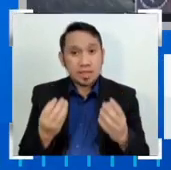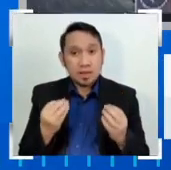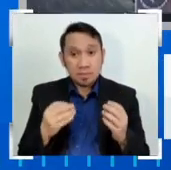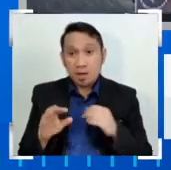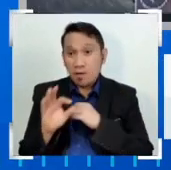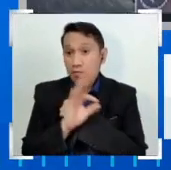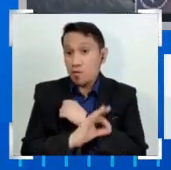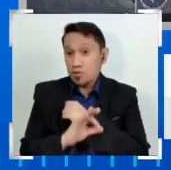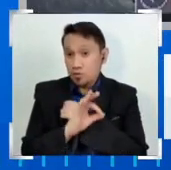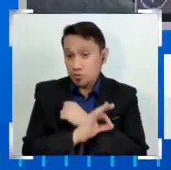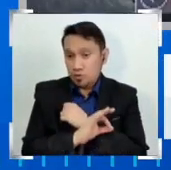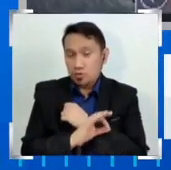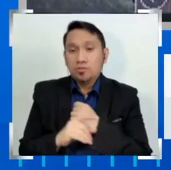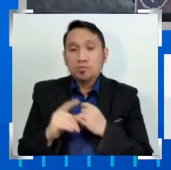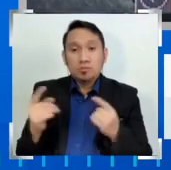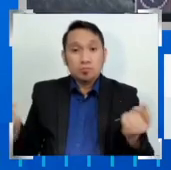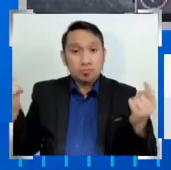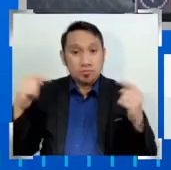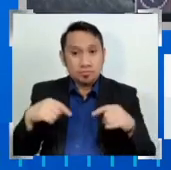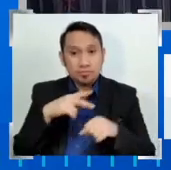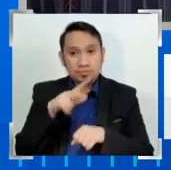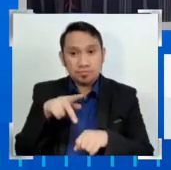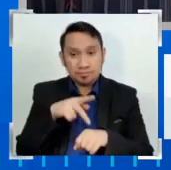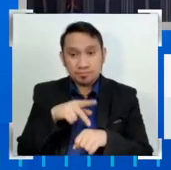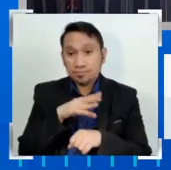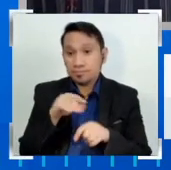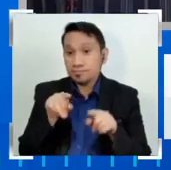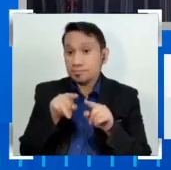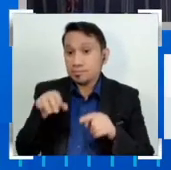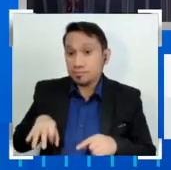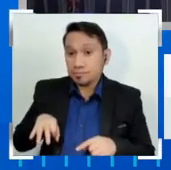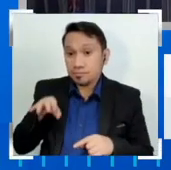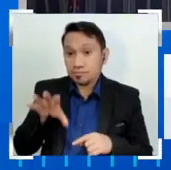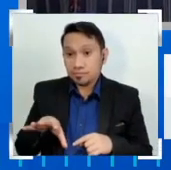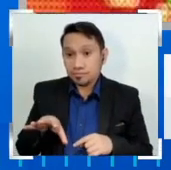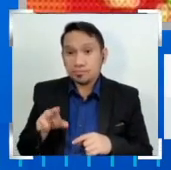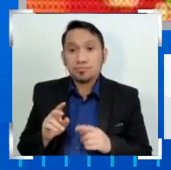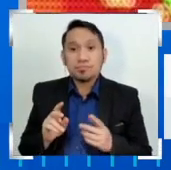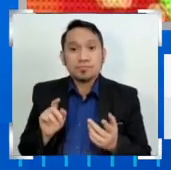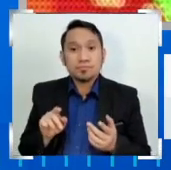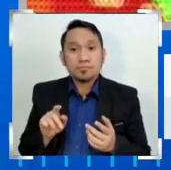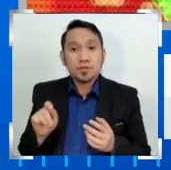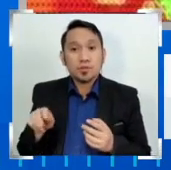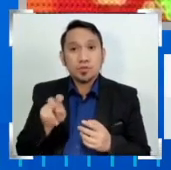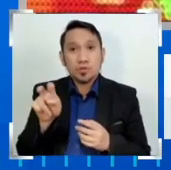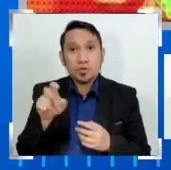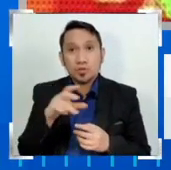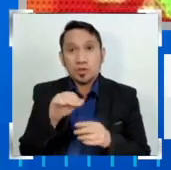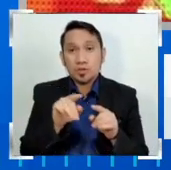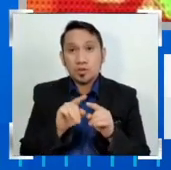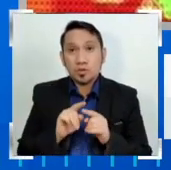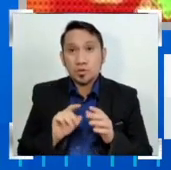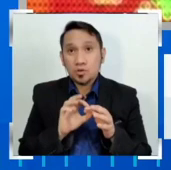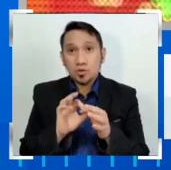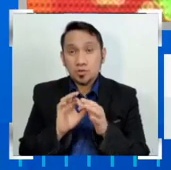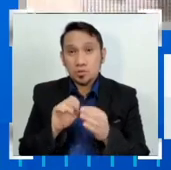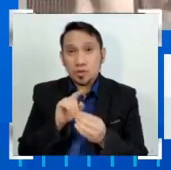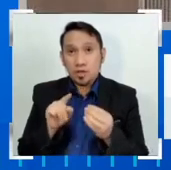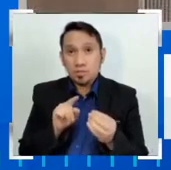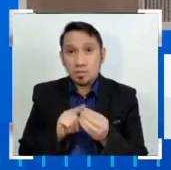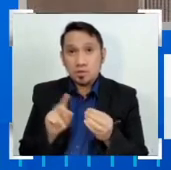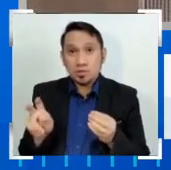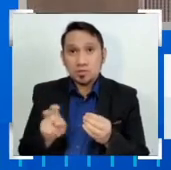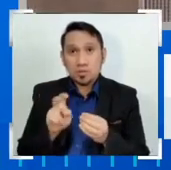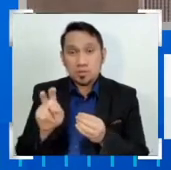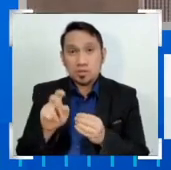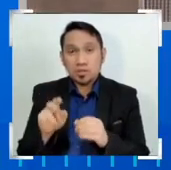at kontribusyon ng turismo sa ekonomiya. Nanawagan din siya ng pagkakaisa sa pagsusulong ng tourism industry. Each